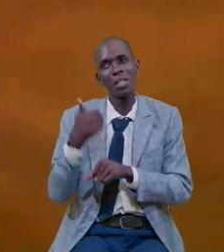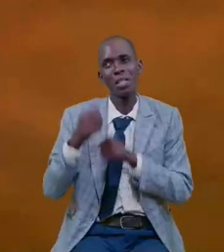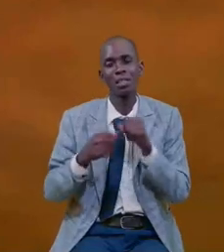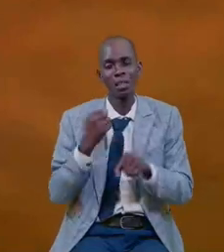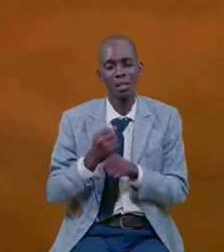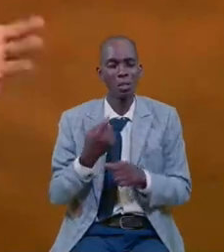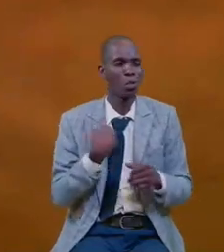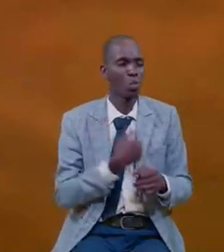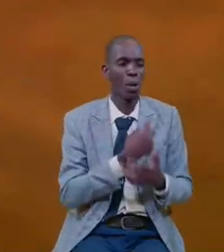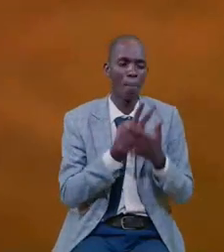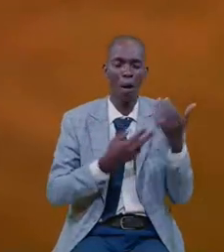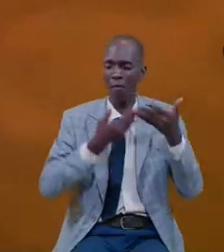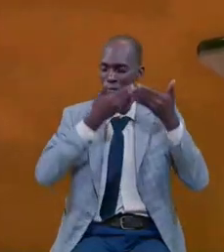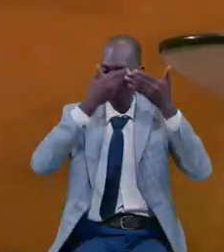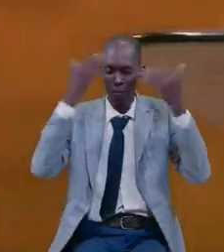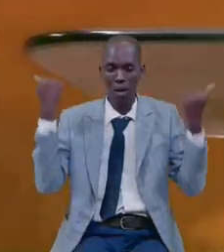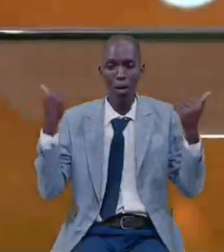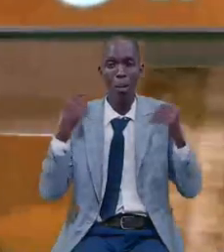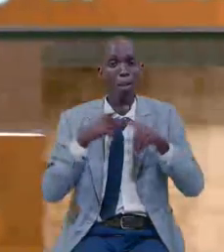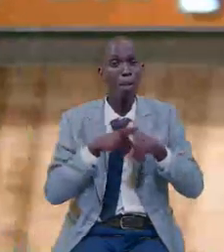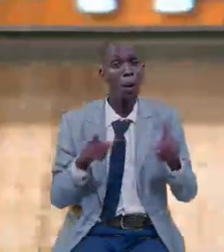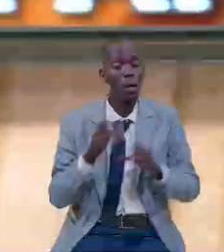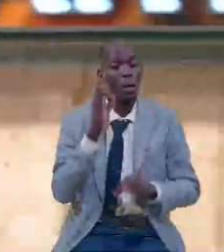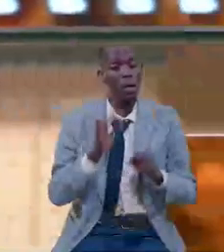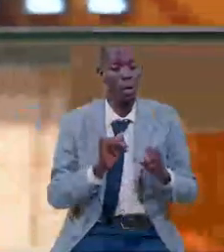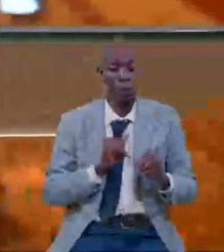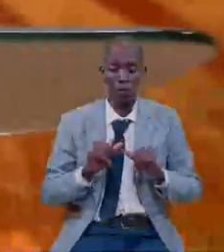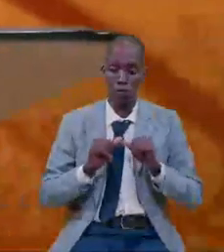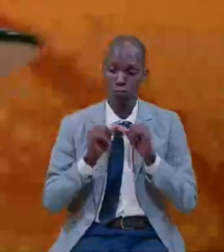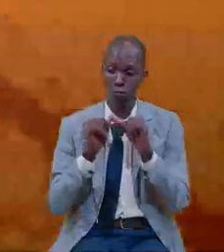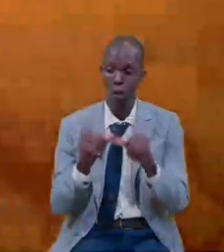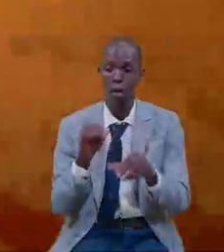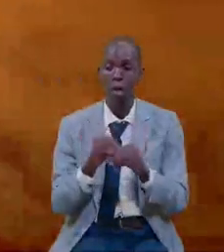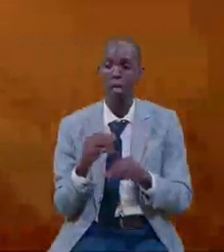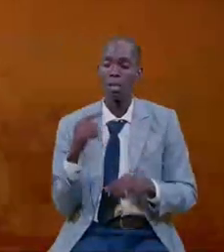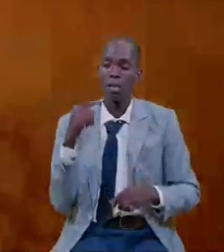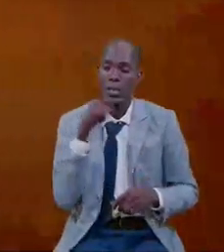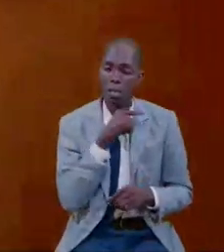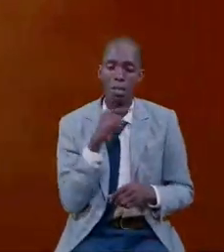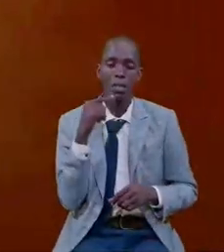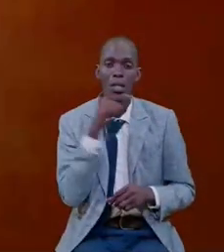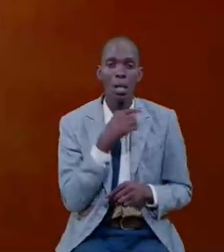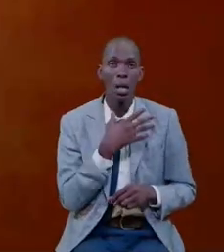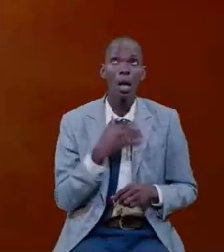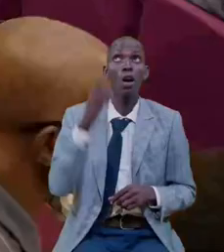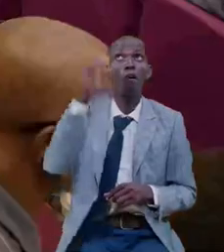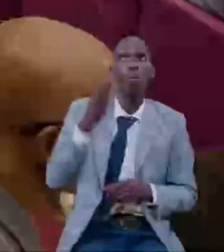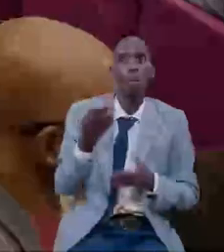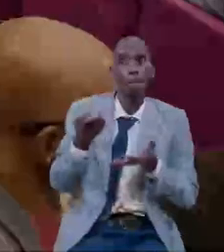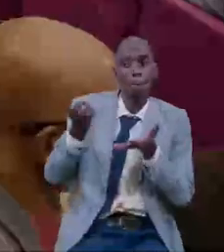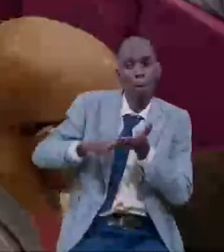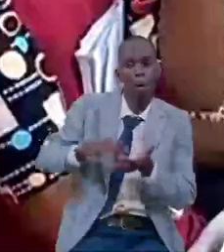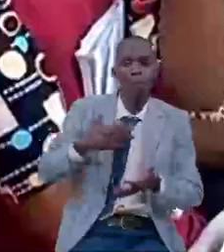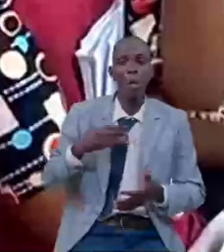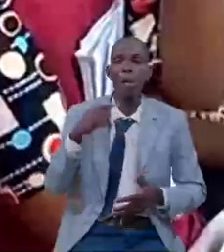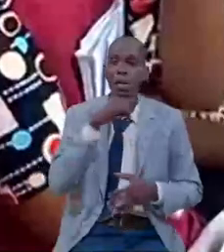5 ans. Mais continuez de vivre la vie et Dieu enregistre ça au ciel